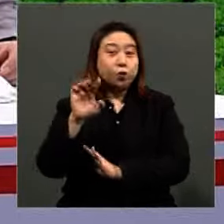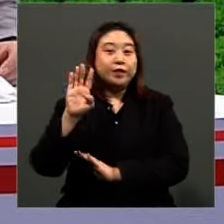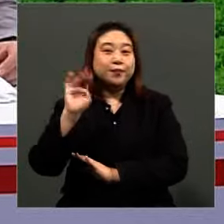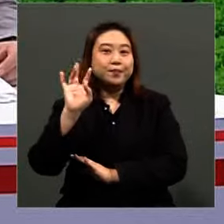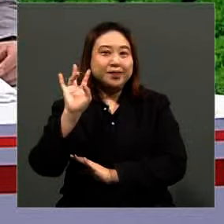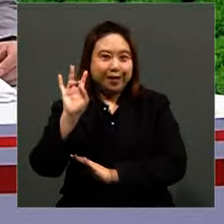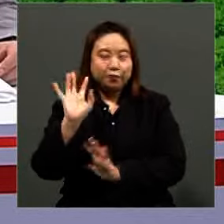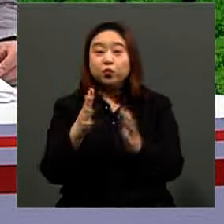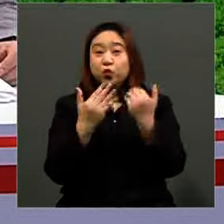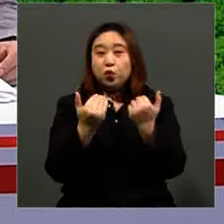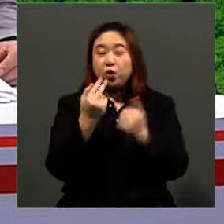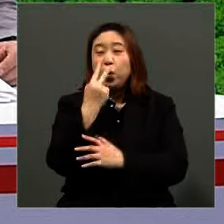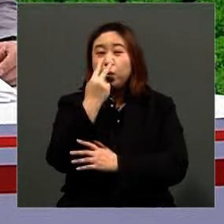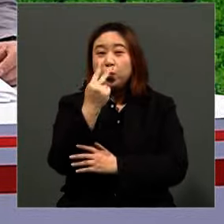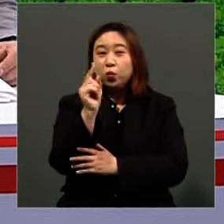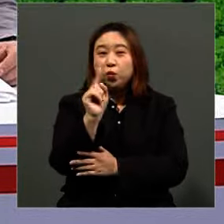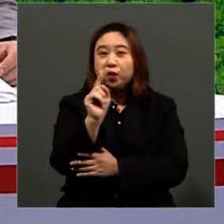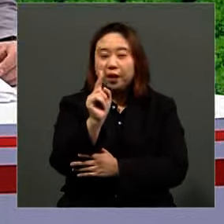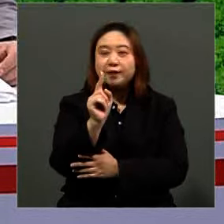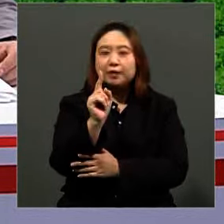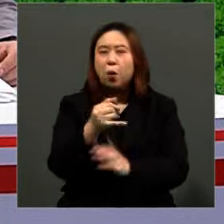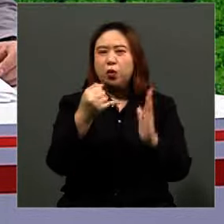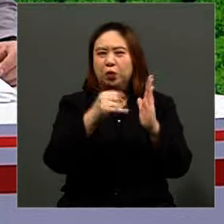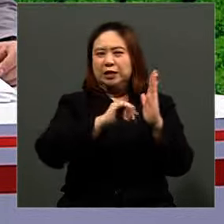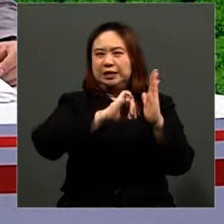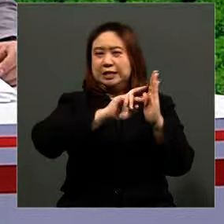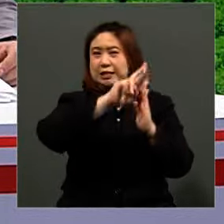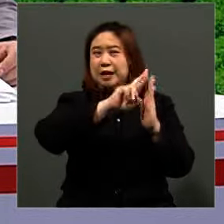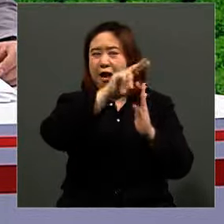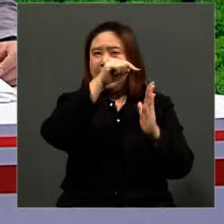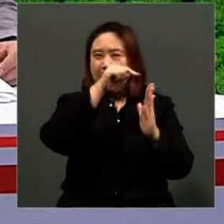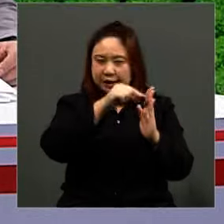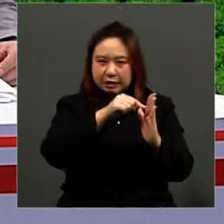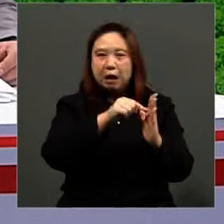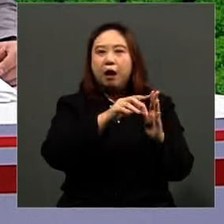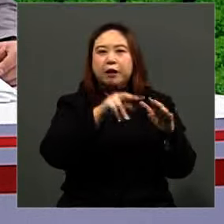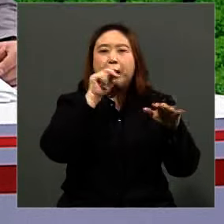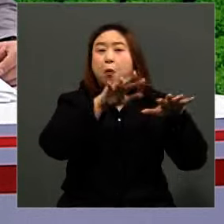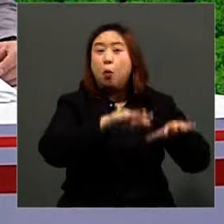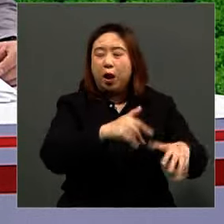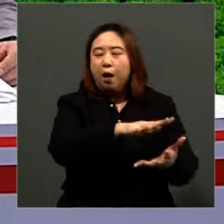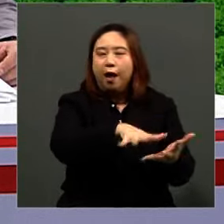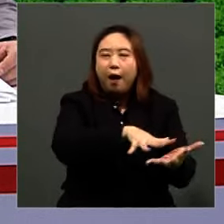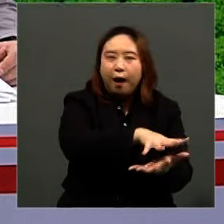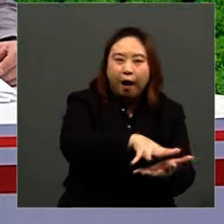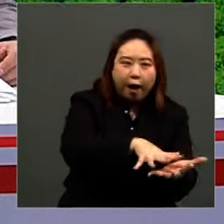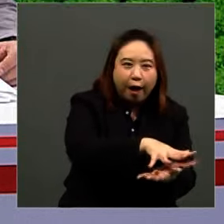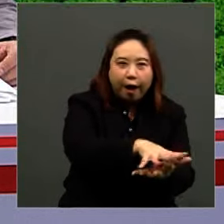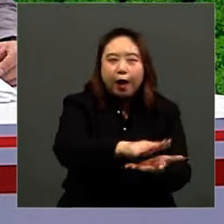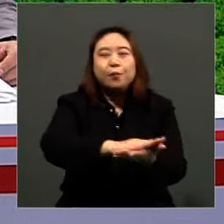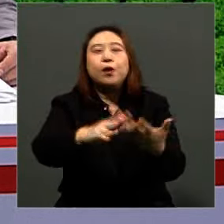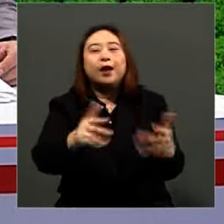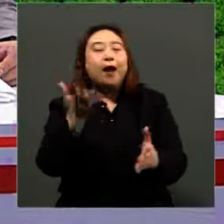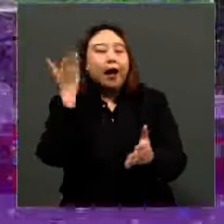ช่วงนี้กลับมาติดตามความคืบหน้าของการฟื้นฟูจังหวัดเชียงรายกันหน่อยครับหลังจากที่ได้มีการส่งมอบพื้นที่ไปเมื่อวันที่